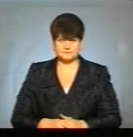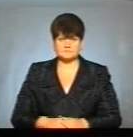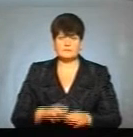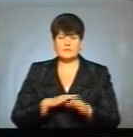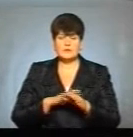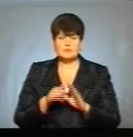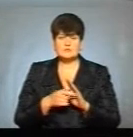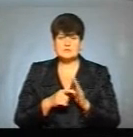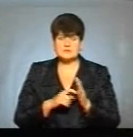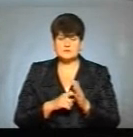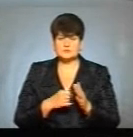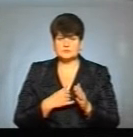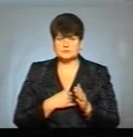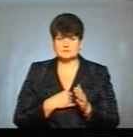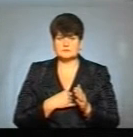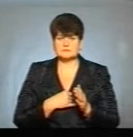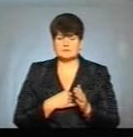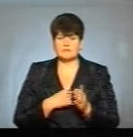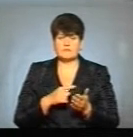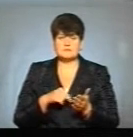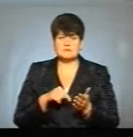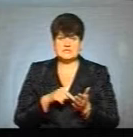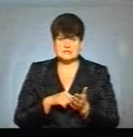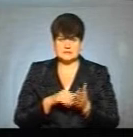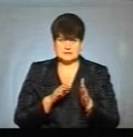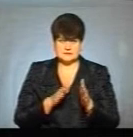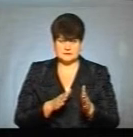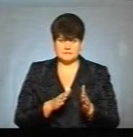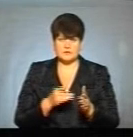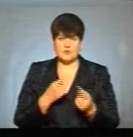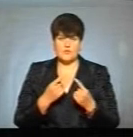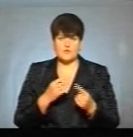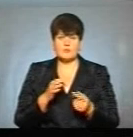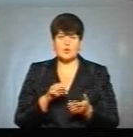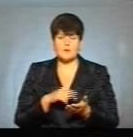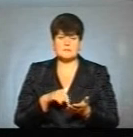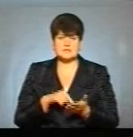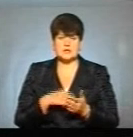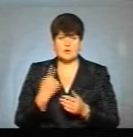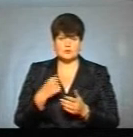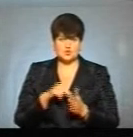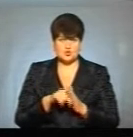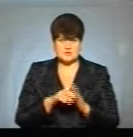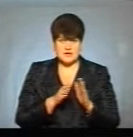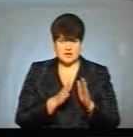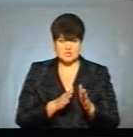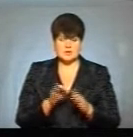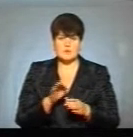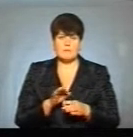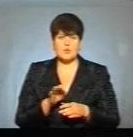Наповнюваність класів становить у міській місцевості, тобто ми говоримо про міста обласного значення,